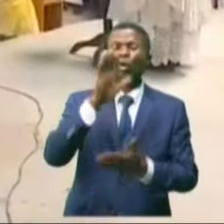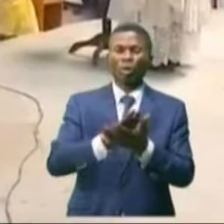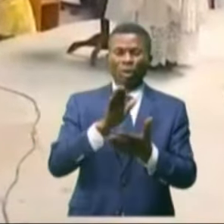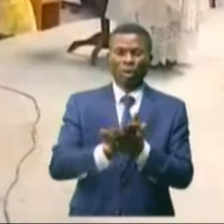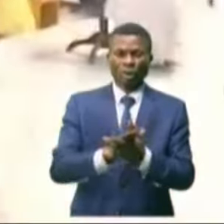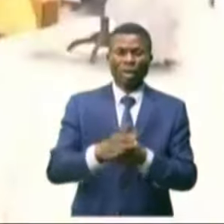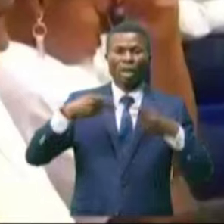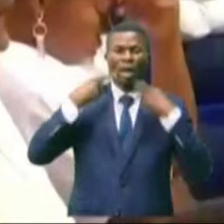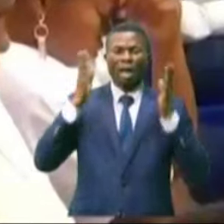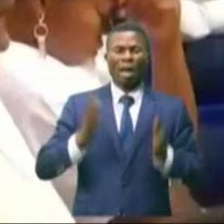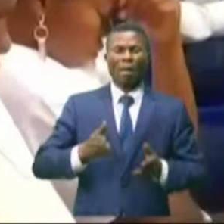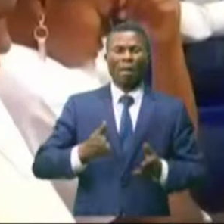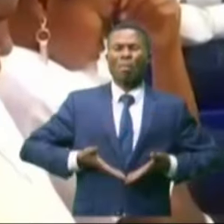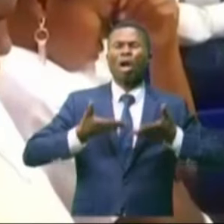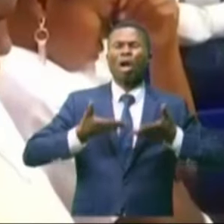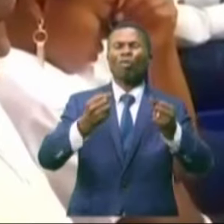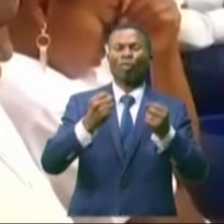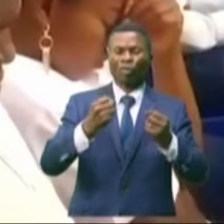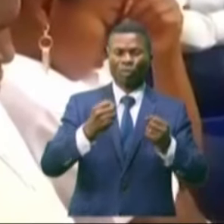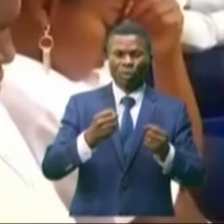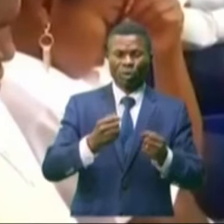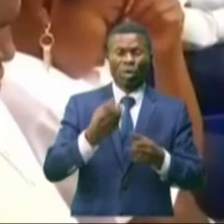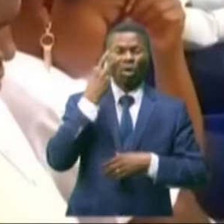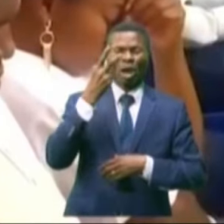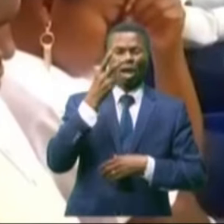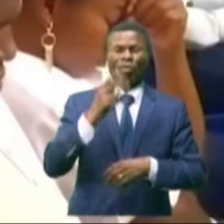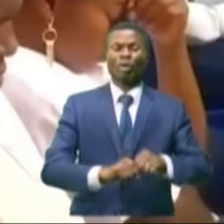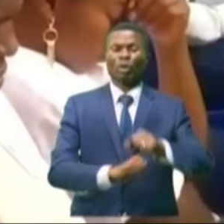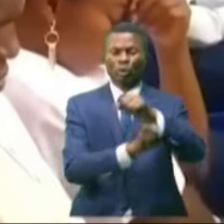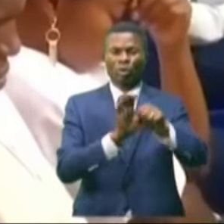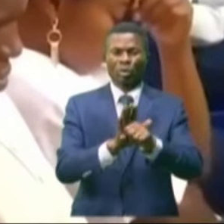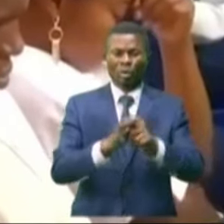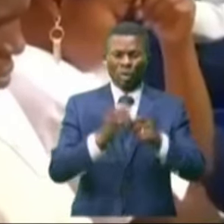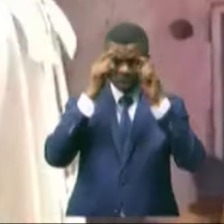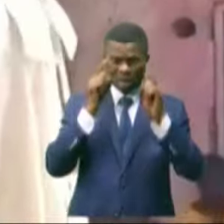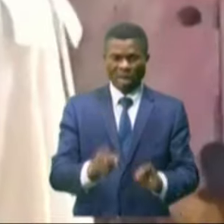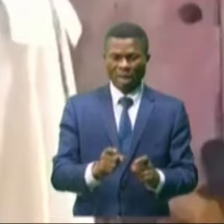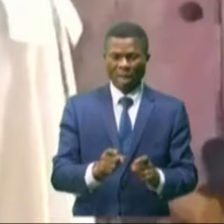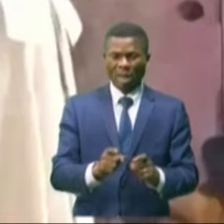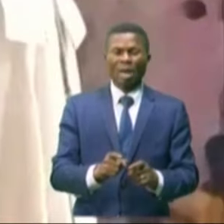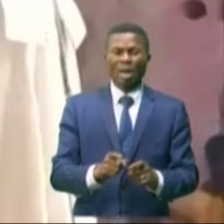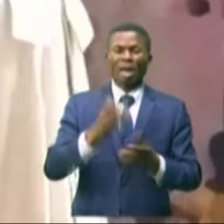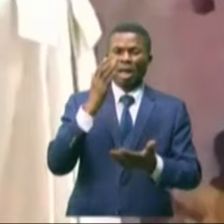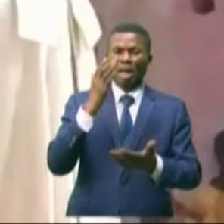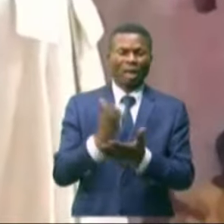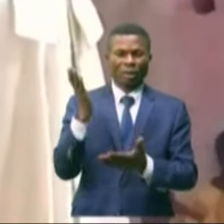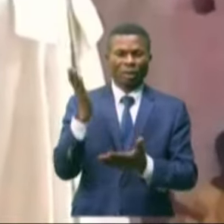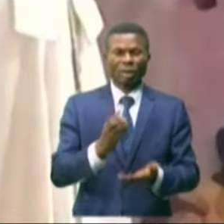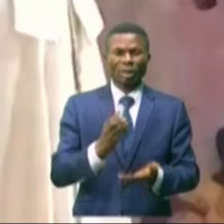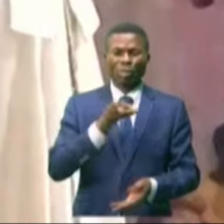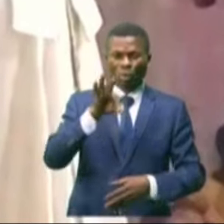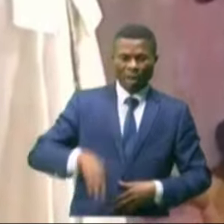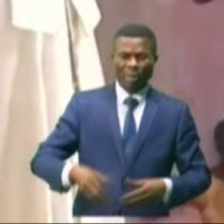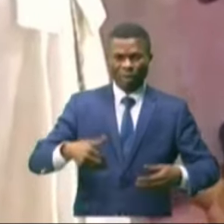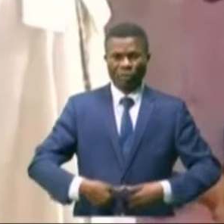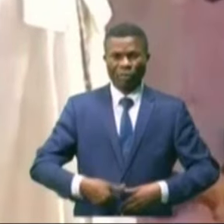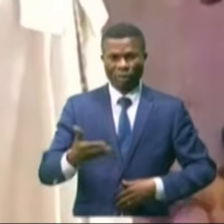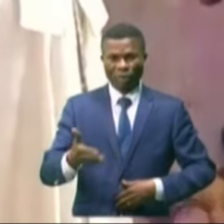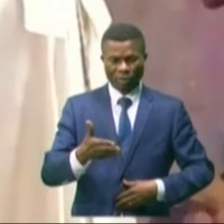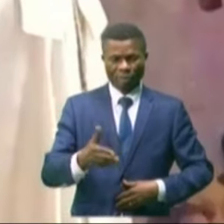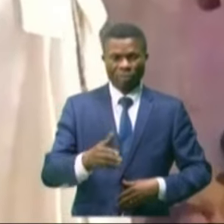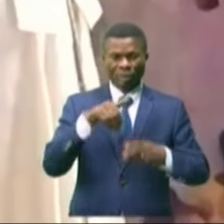pasteurs dévoués, saluant sa vision et son engagement inlassable en faveur de la jeunesse. Dans son